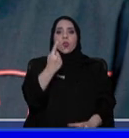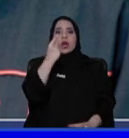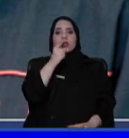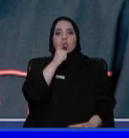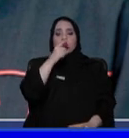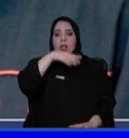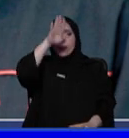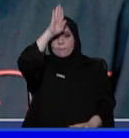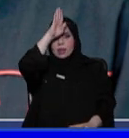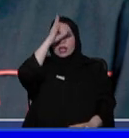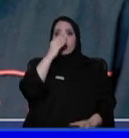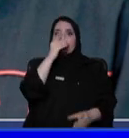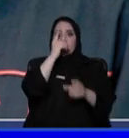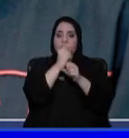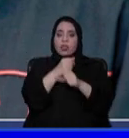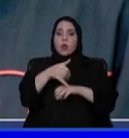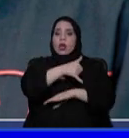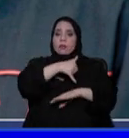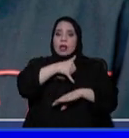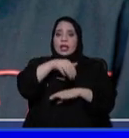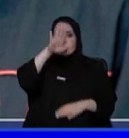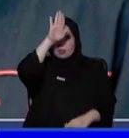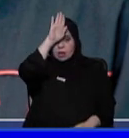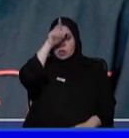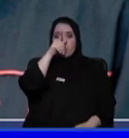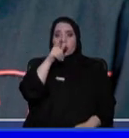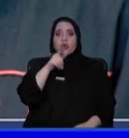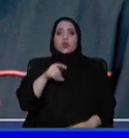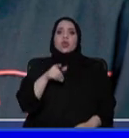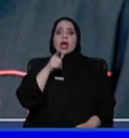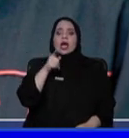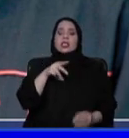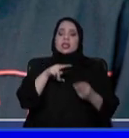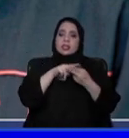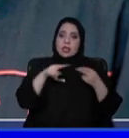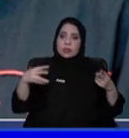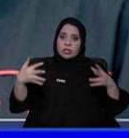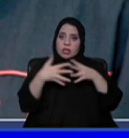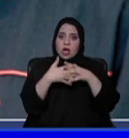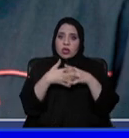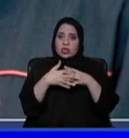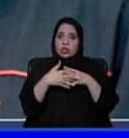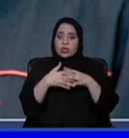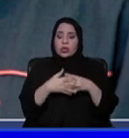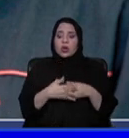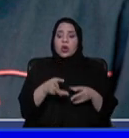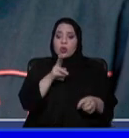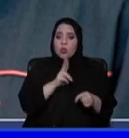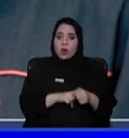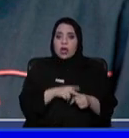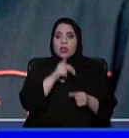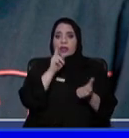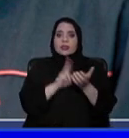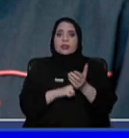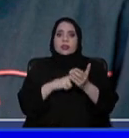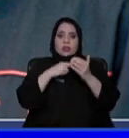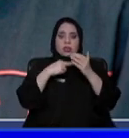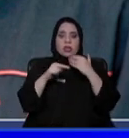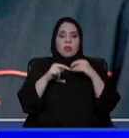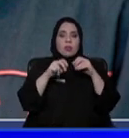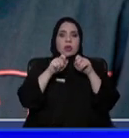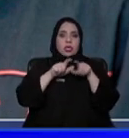الملك ومركز الملك حمد العالمي للتعايش السلمي بيرسل إشعاع